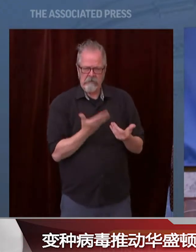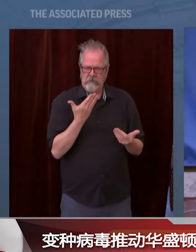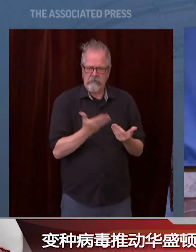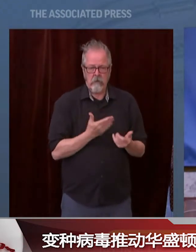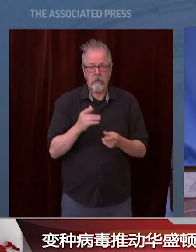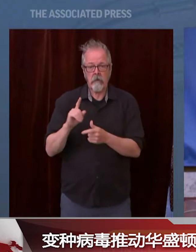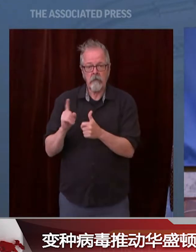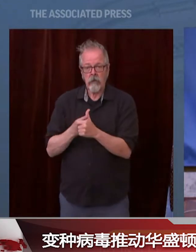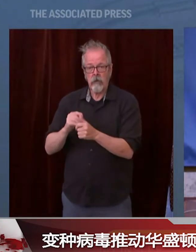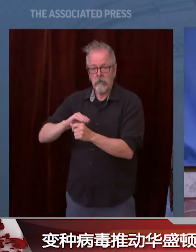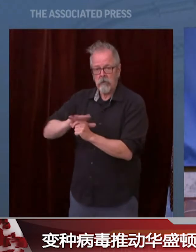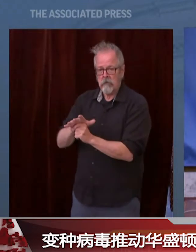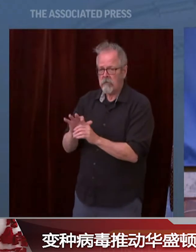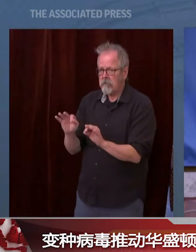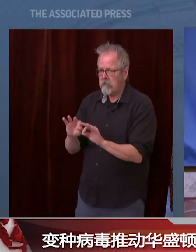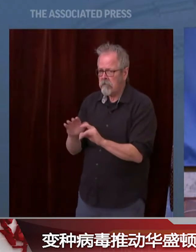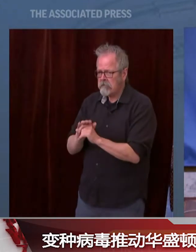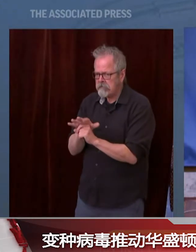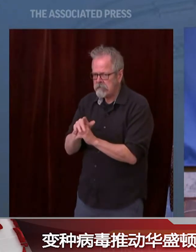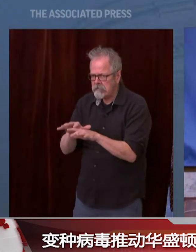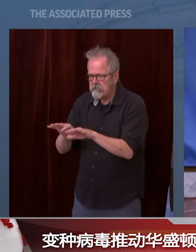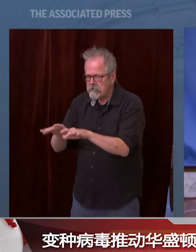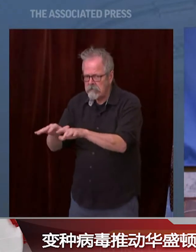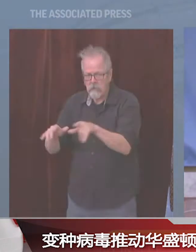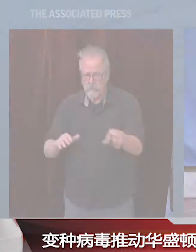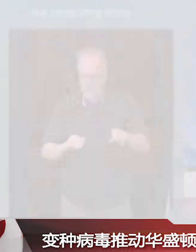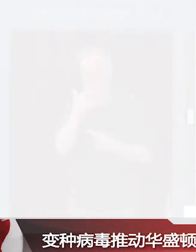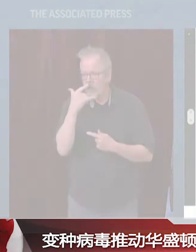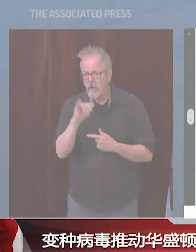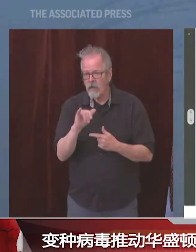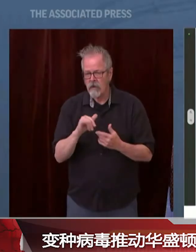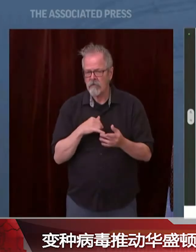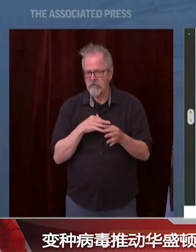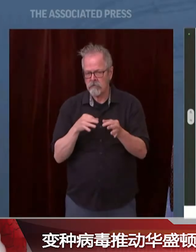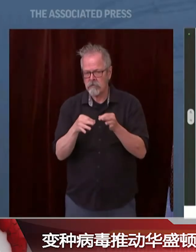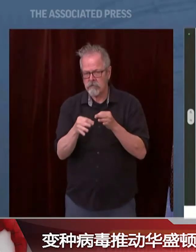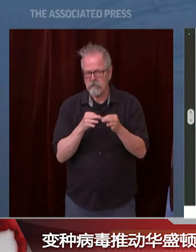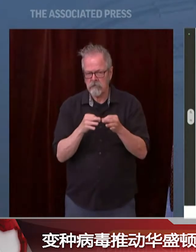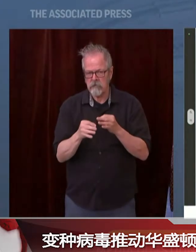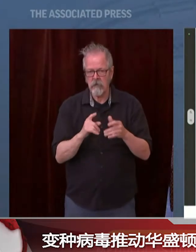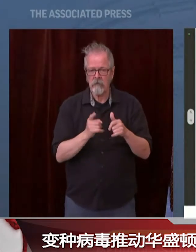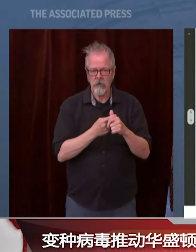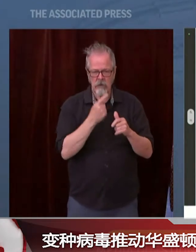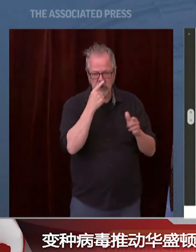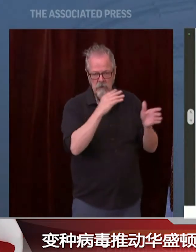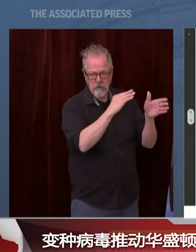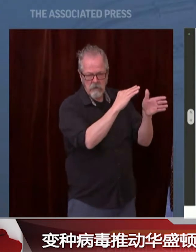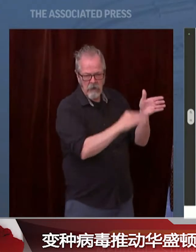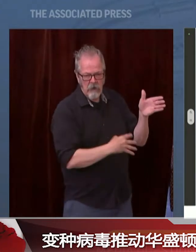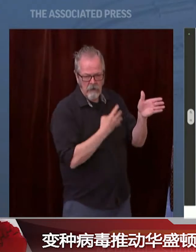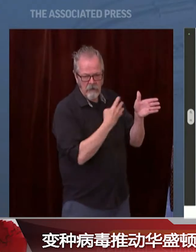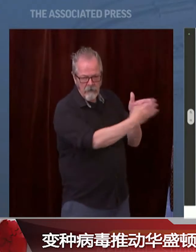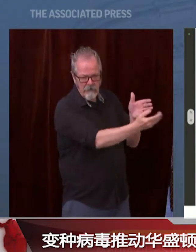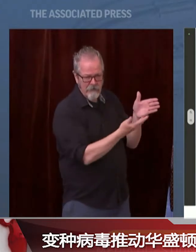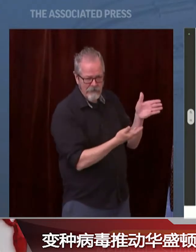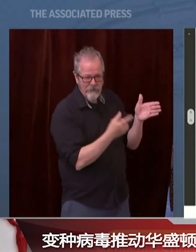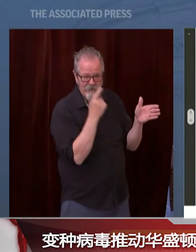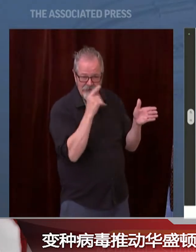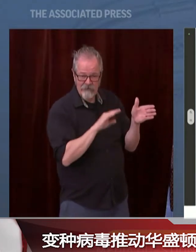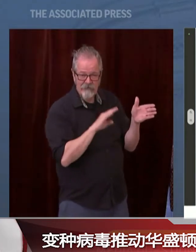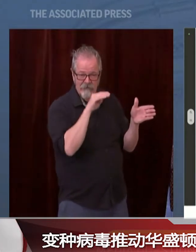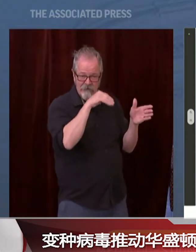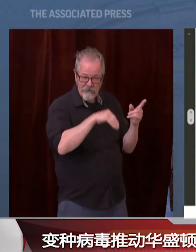回其重新开放计划的第二阶段。西雅图所在的金郡的公共卫生官员预计，该郡也将被列入其